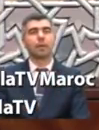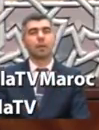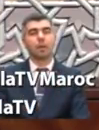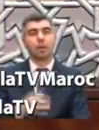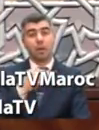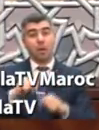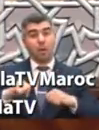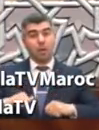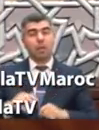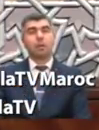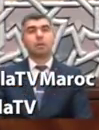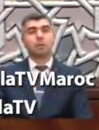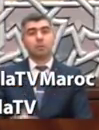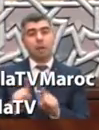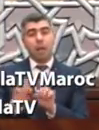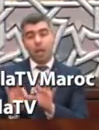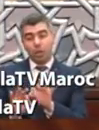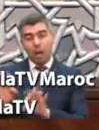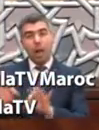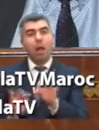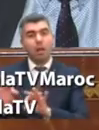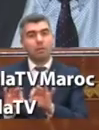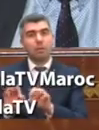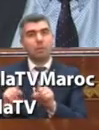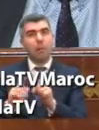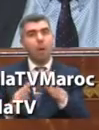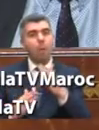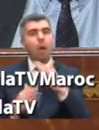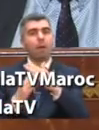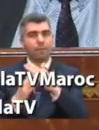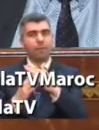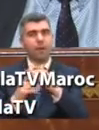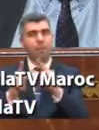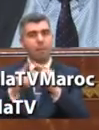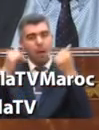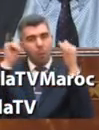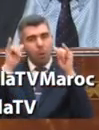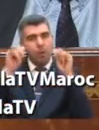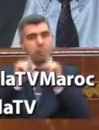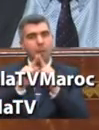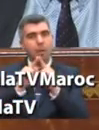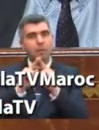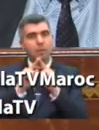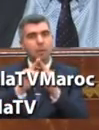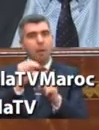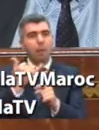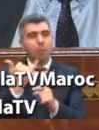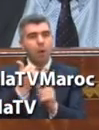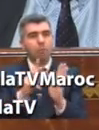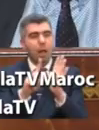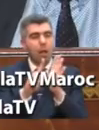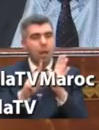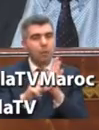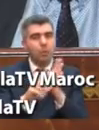الوزير المحترم، عن الإجراءات التي ستتخذونها للحد من ظاهرة الرأي الجائر وما يصاحبها من اعتداءات